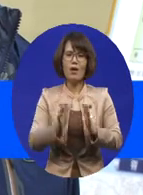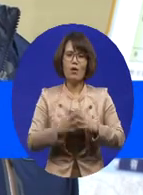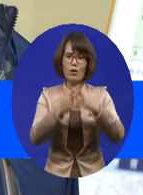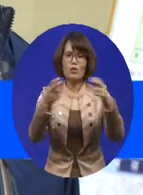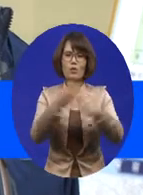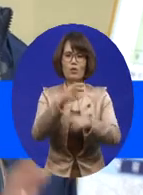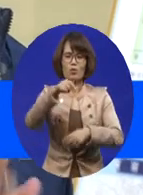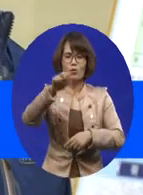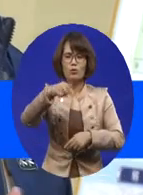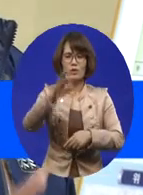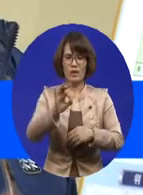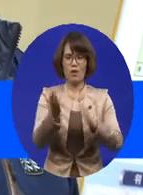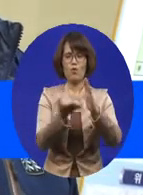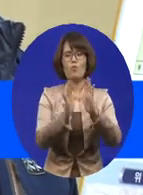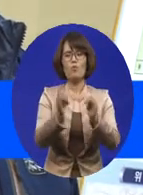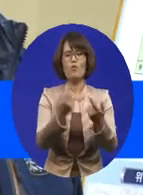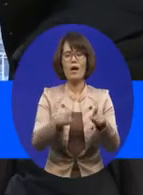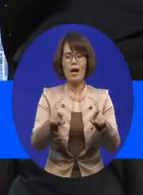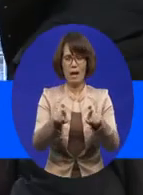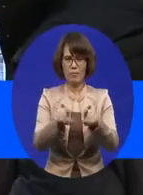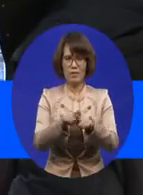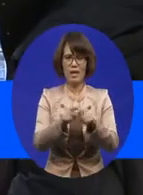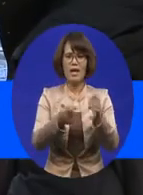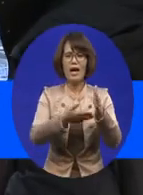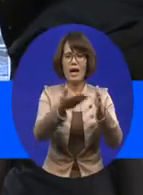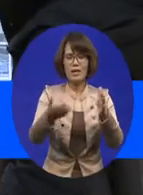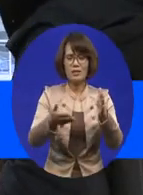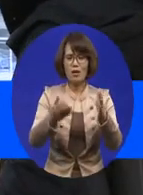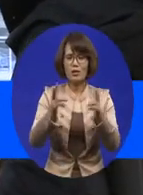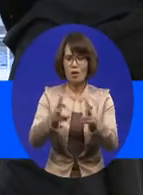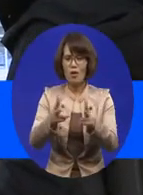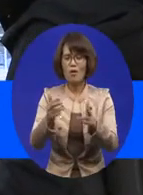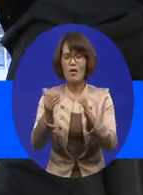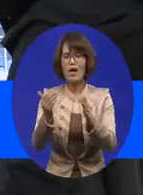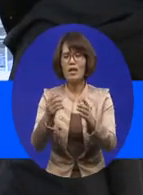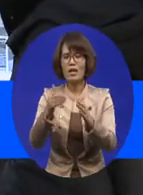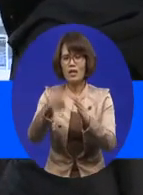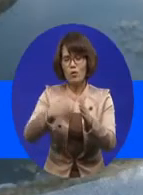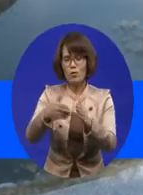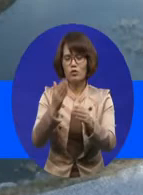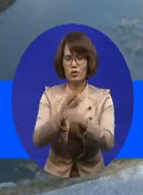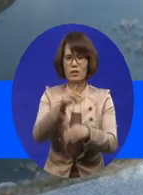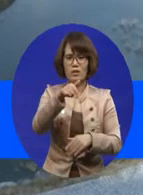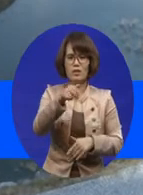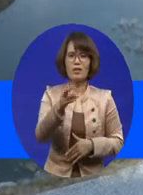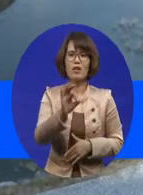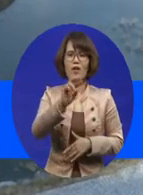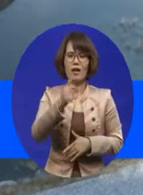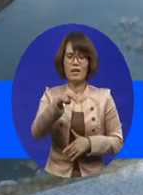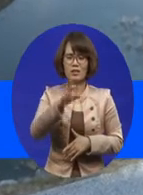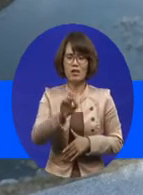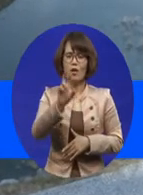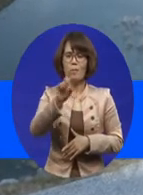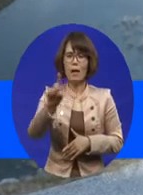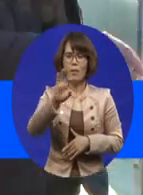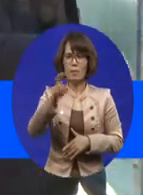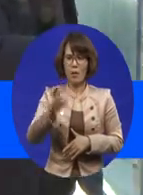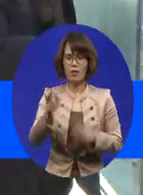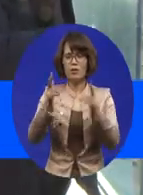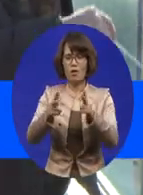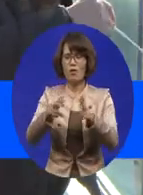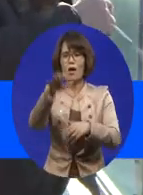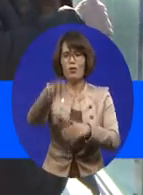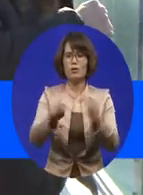시장이 건설교통국장 등 간부 공무원들과 함께 하천 정화 사업이 진행되고 있는 경안천 마평 수질 정화